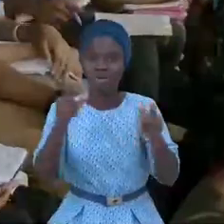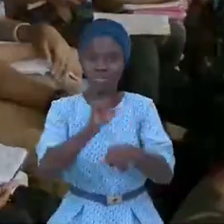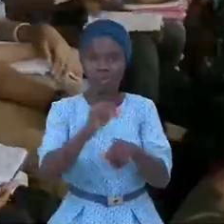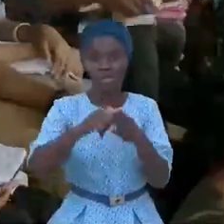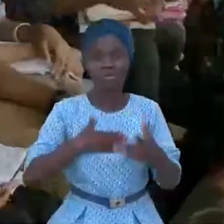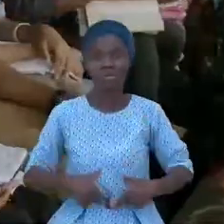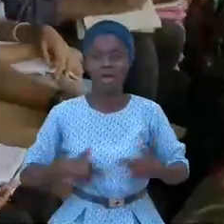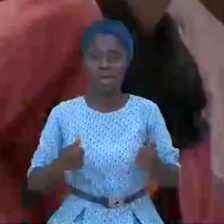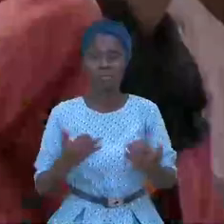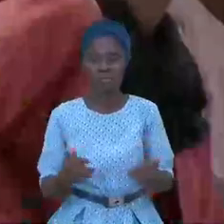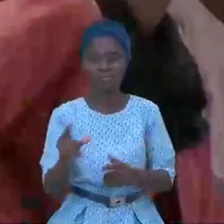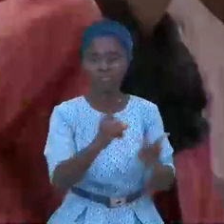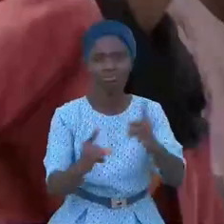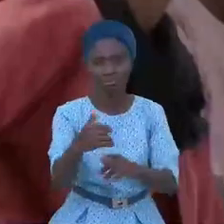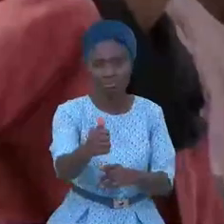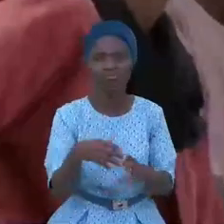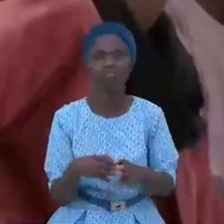Parle non, dis-le.